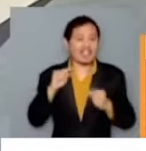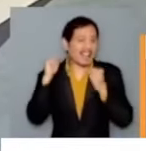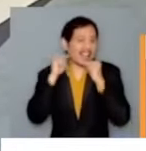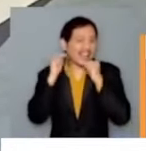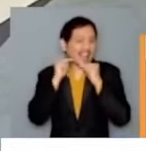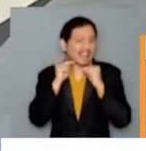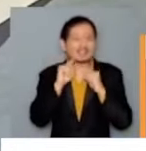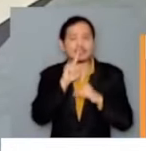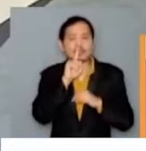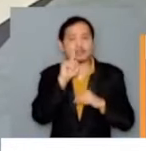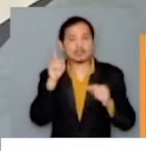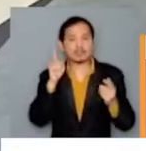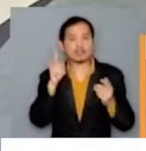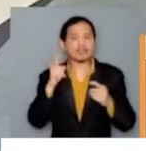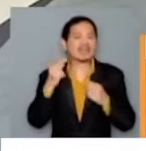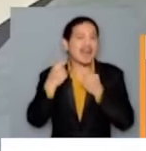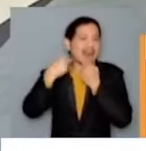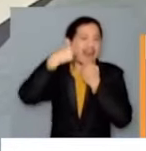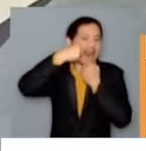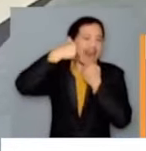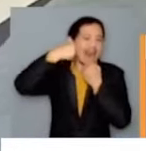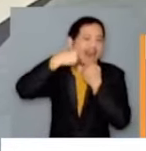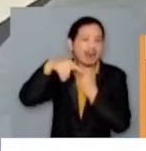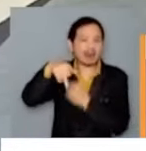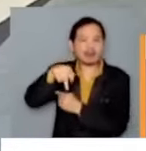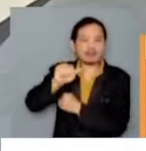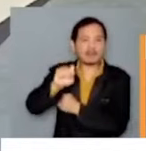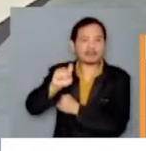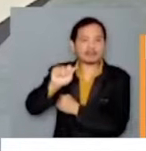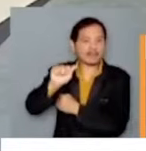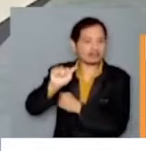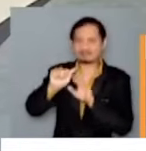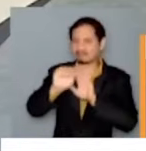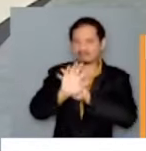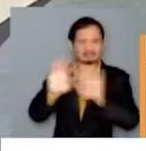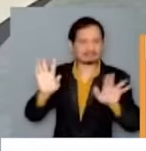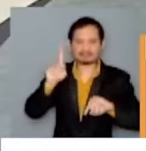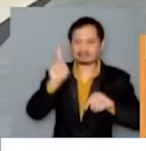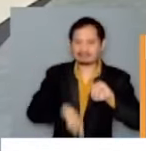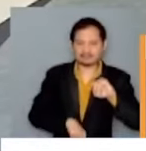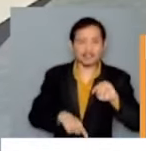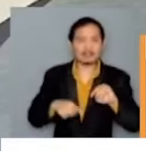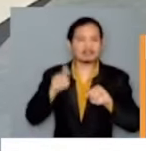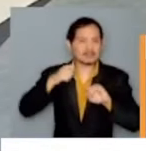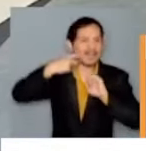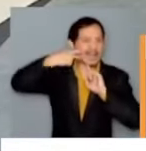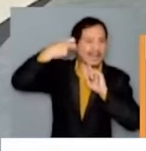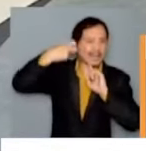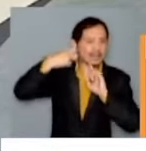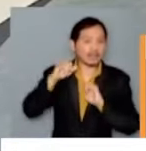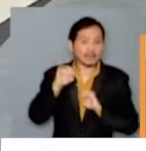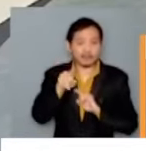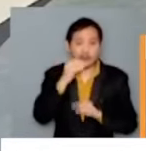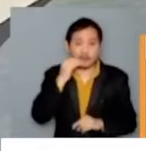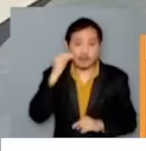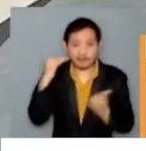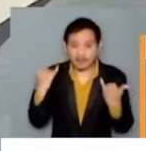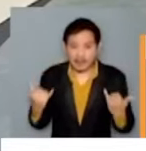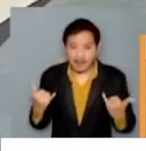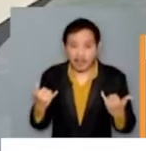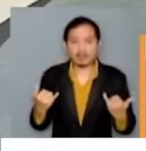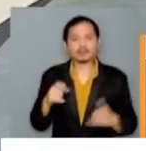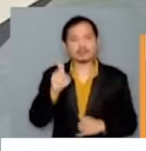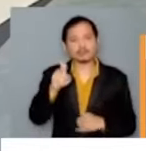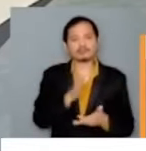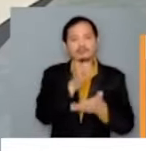pwedeng pastahan. So, root canal or bunot na lang siya. Kung sakaling nasa bahay po tayo, pwede po tayong mag-take ng gamot